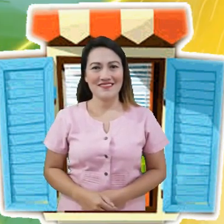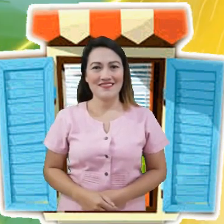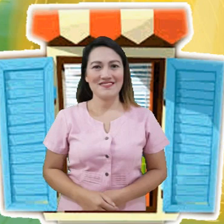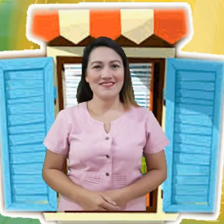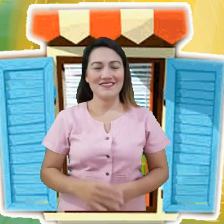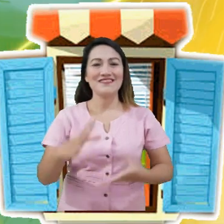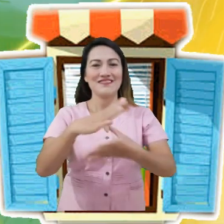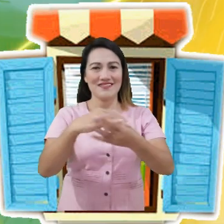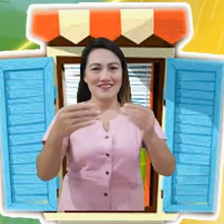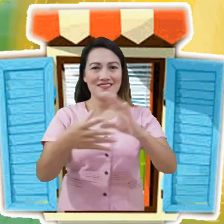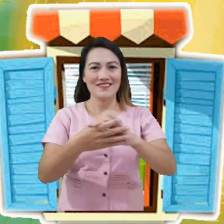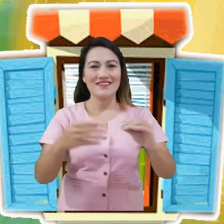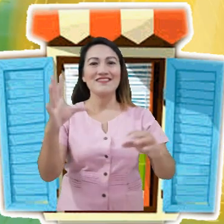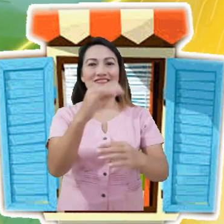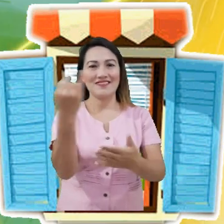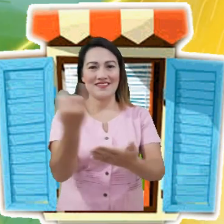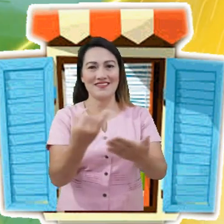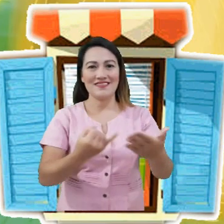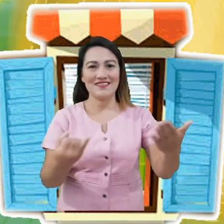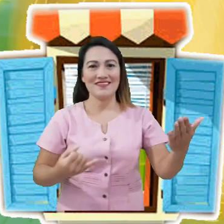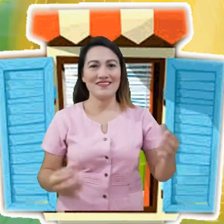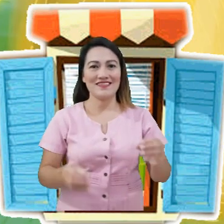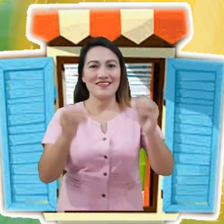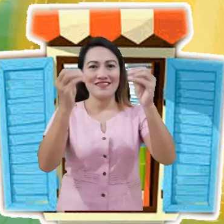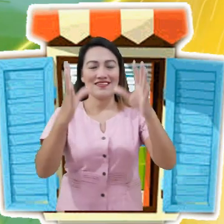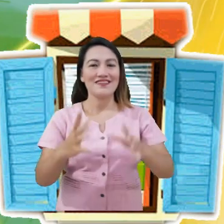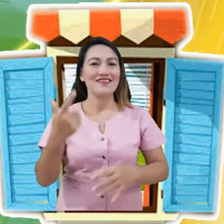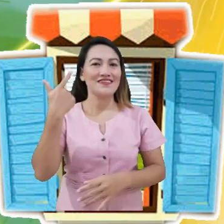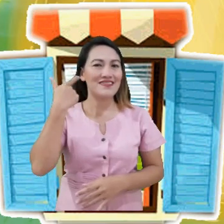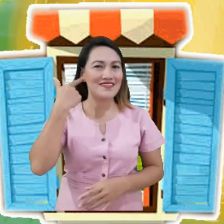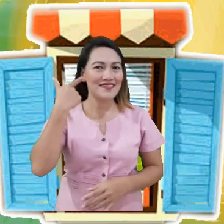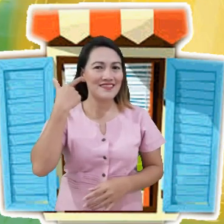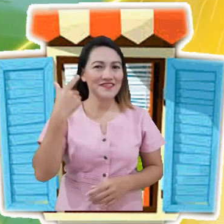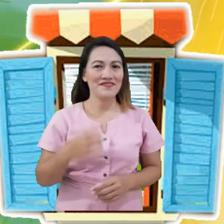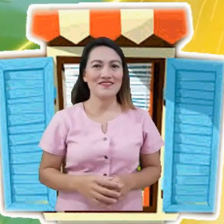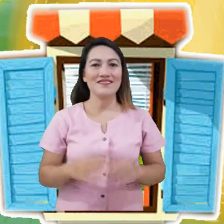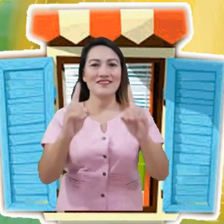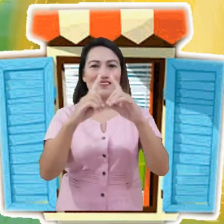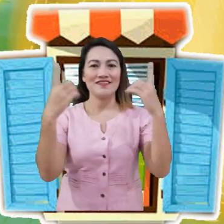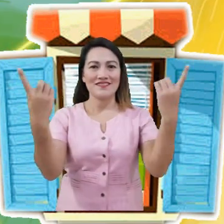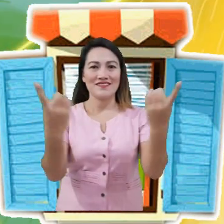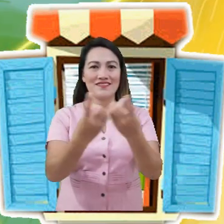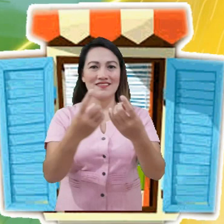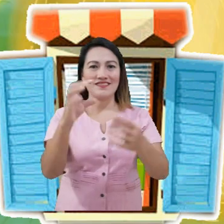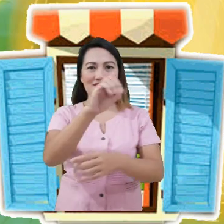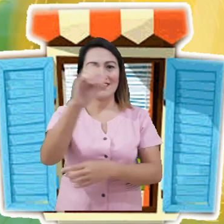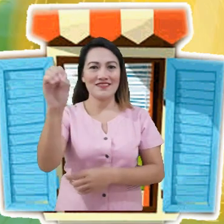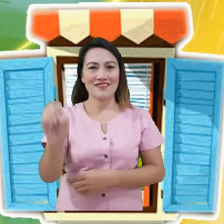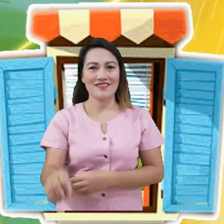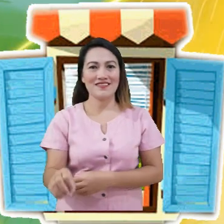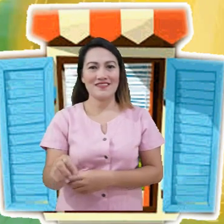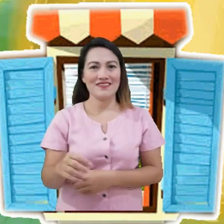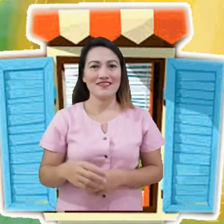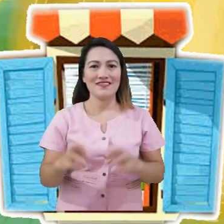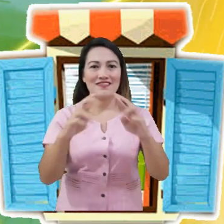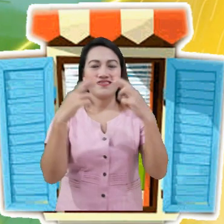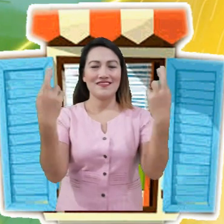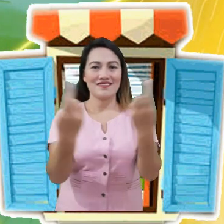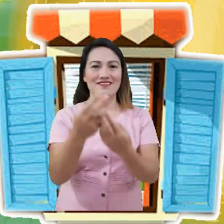Kuwento at guhit ni Ginoong Gamaliel R. Paz Jr. from the Division of Olongapo City, Region